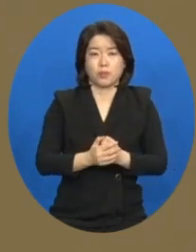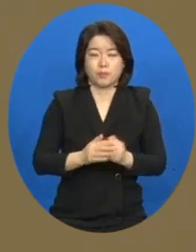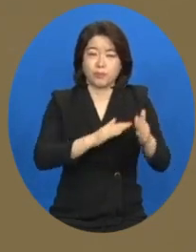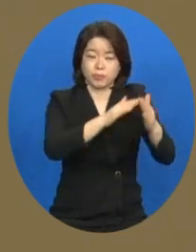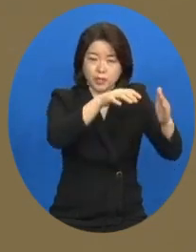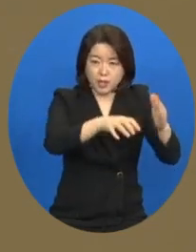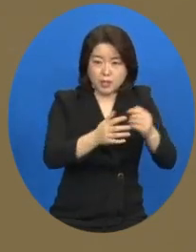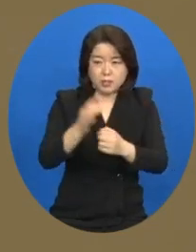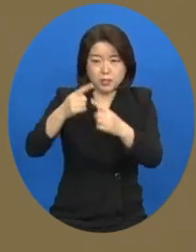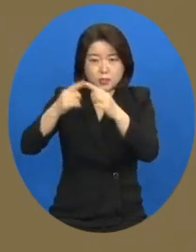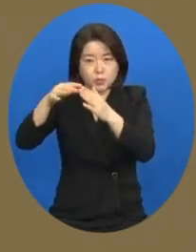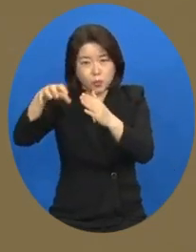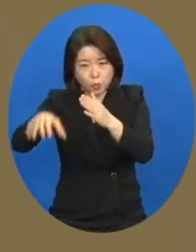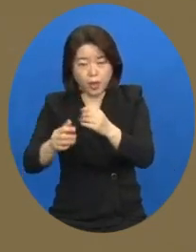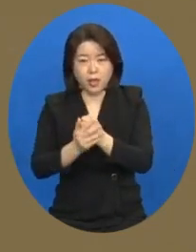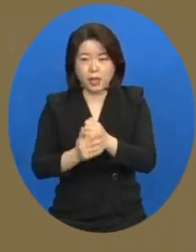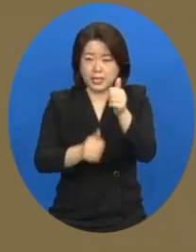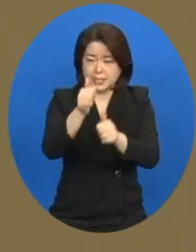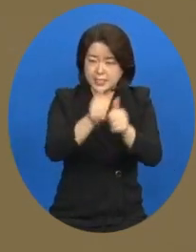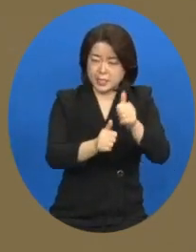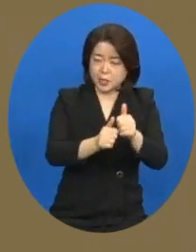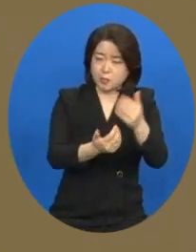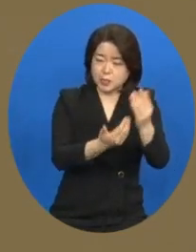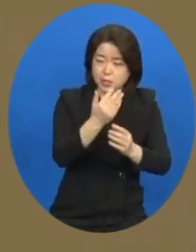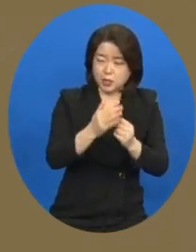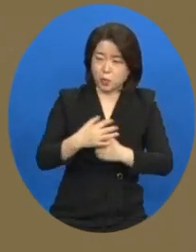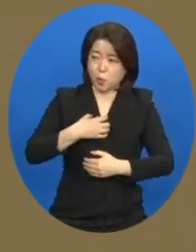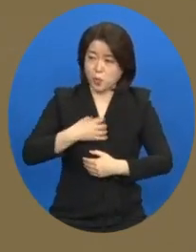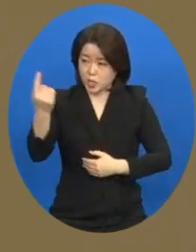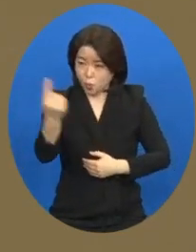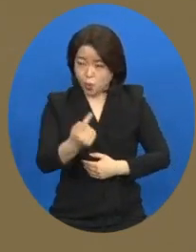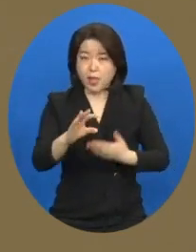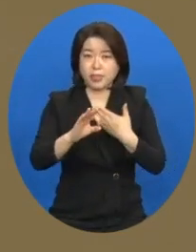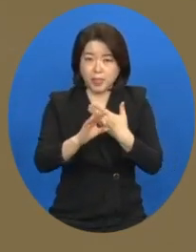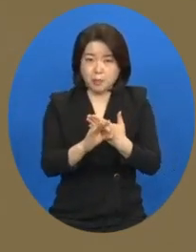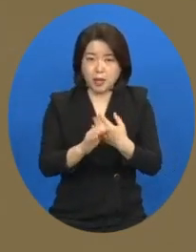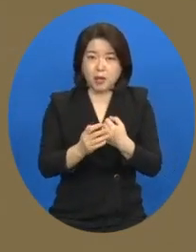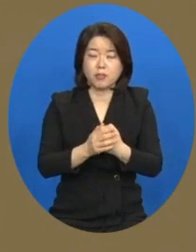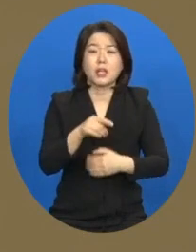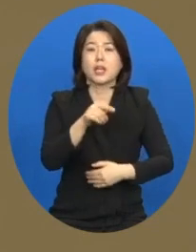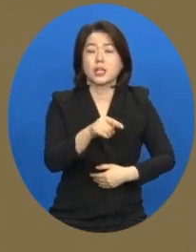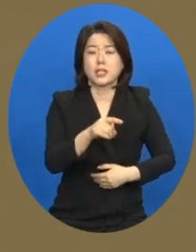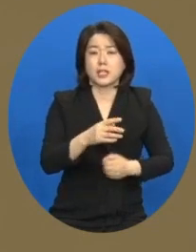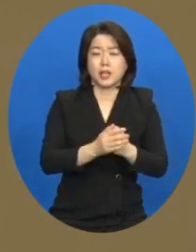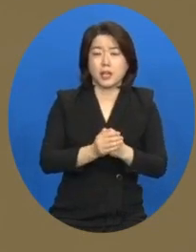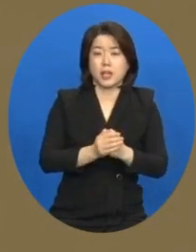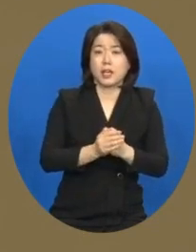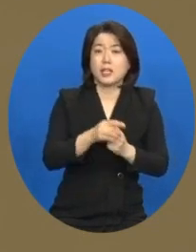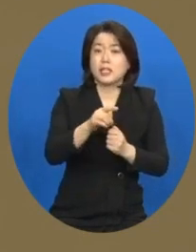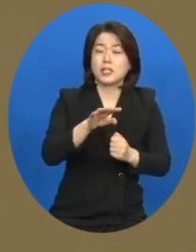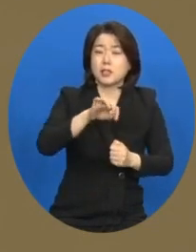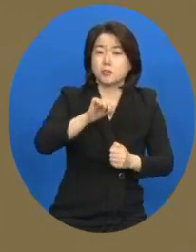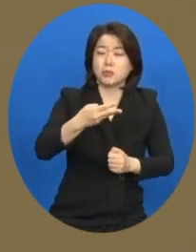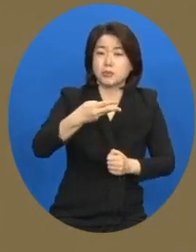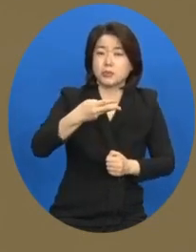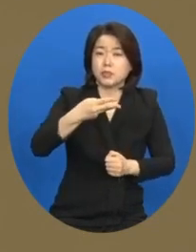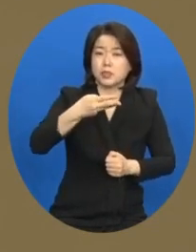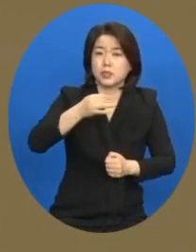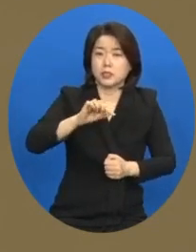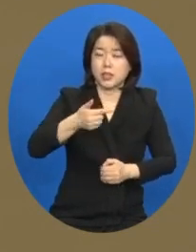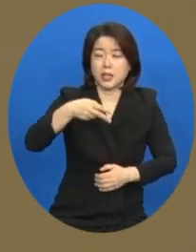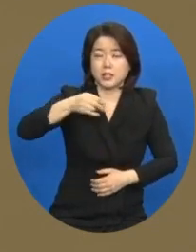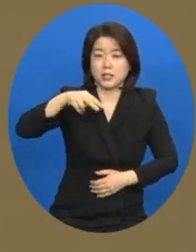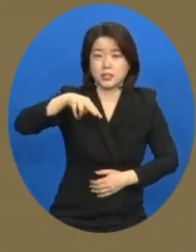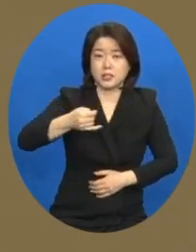교회 공동체에 시험이 생기고 위기가 왔다면 이 프랜시스 첸 목사님의 예수로 하나